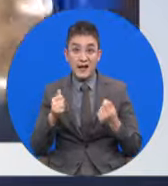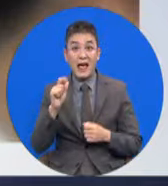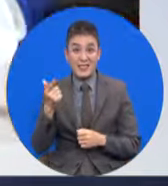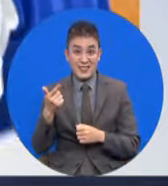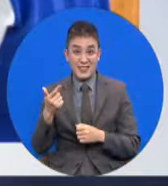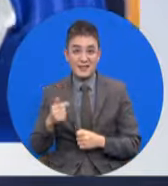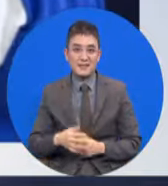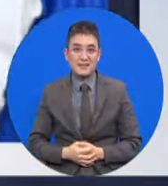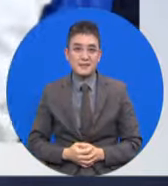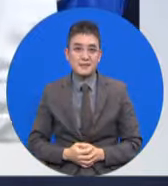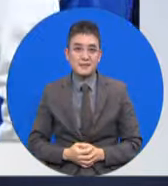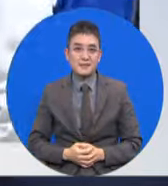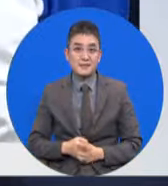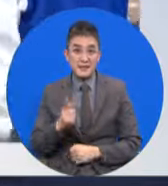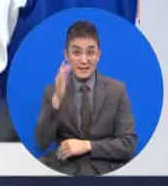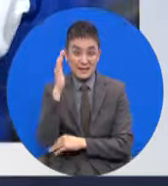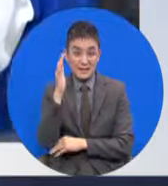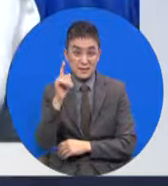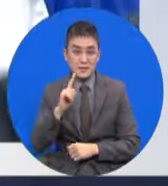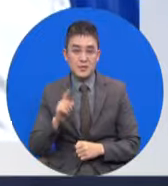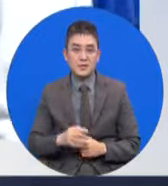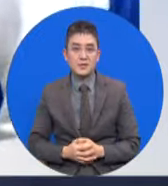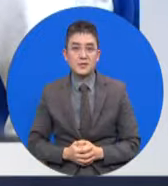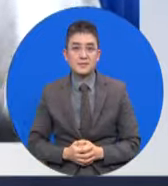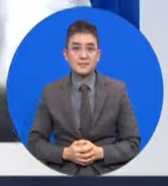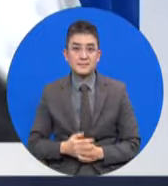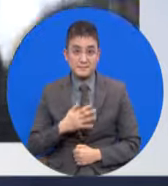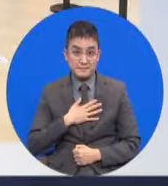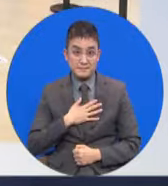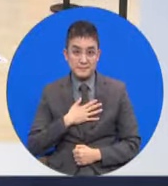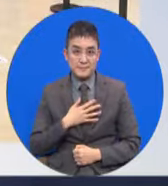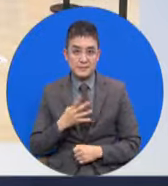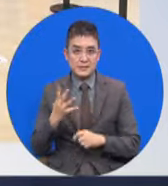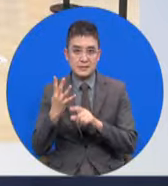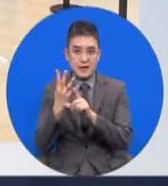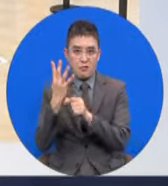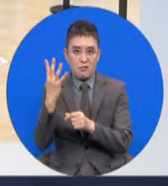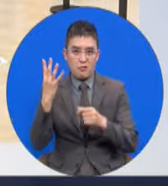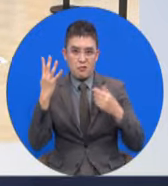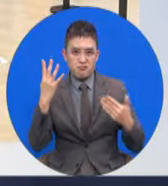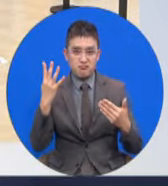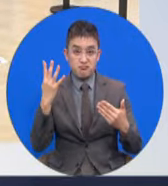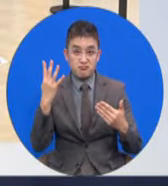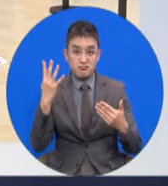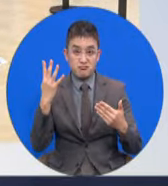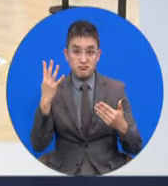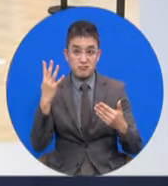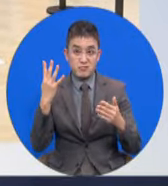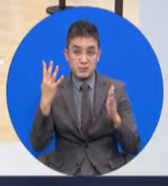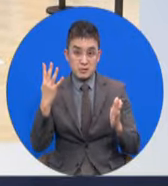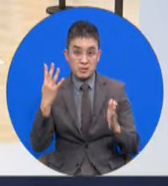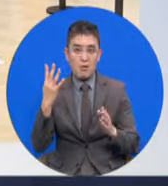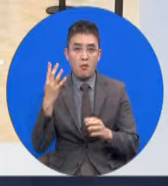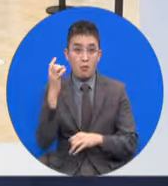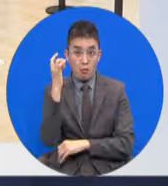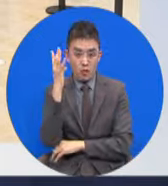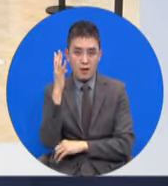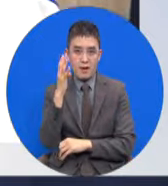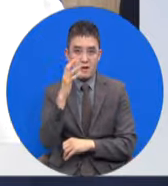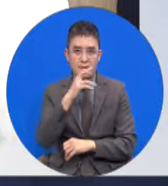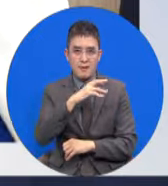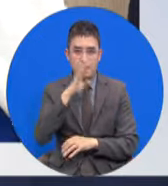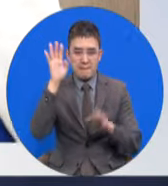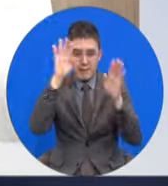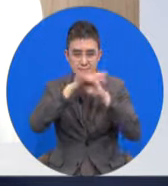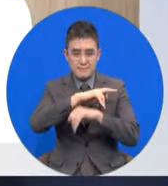비대위원장이 그렇게 이야기했어요. 뭐라고 이야기했냐면 자기는 4월 9일까지 4월 9일 뭐 원래는 밤 12시까지였는데